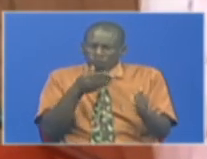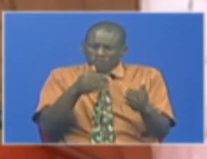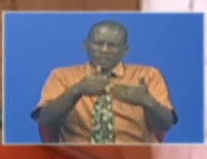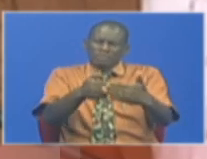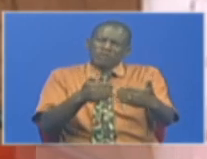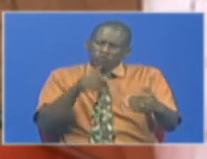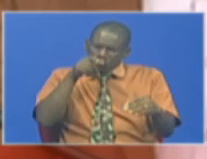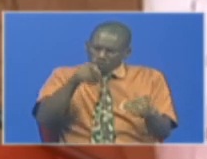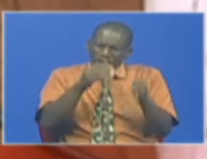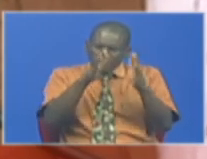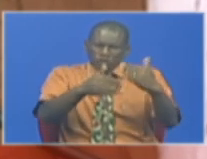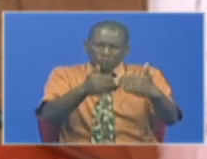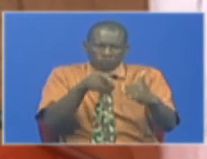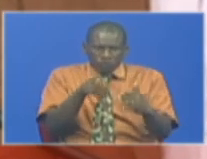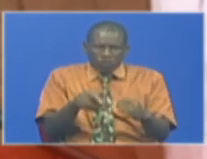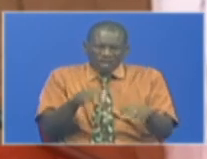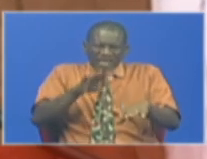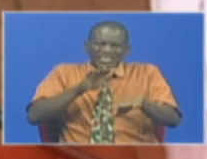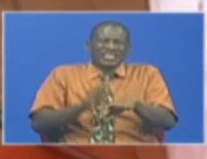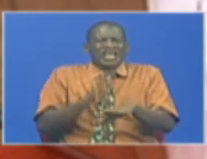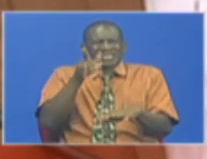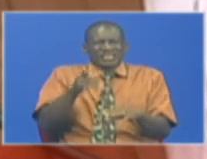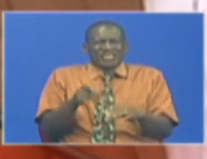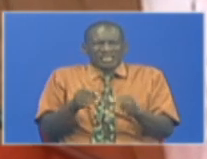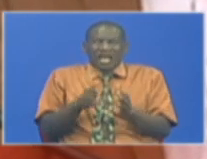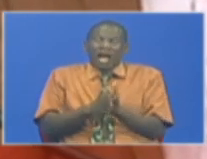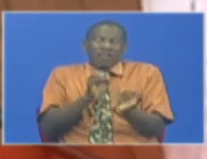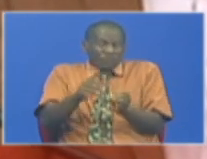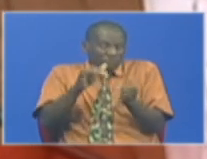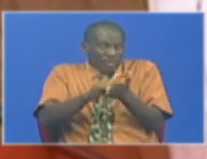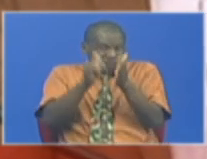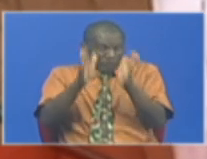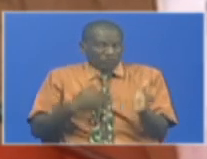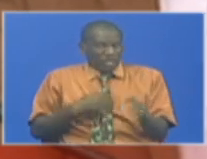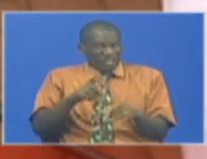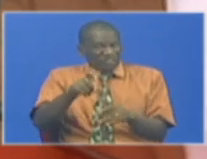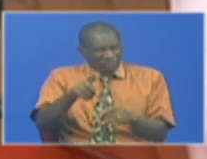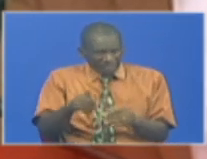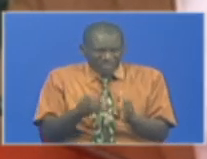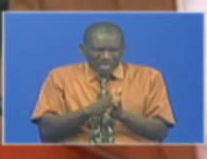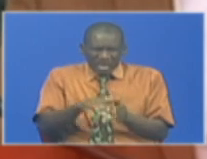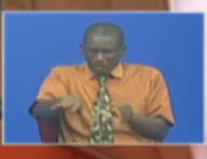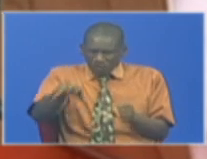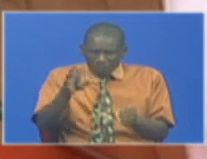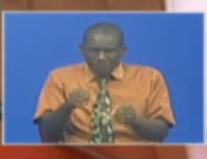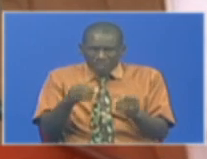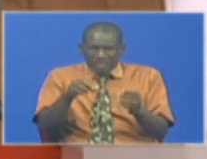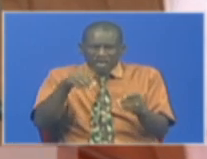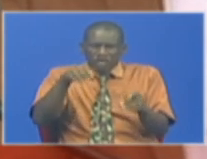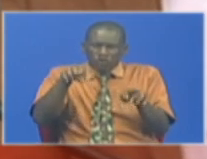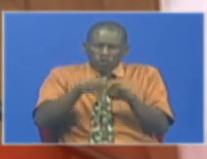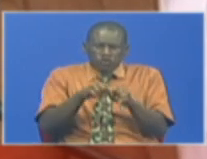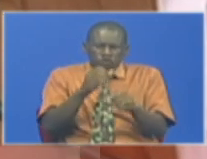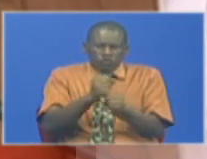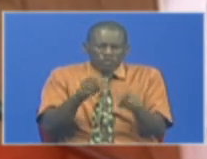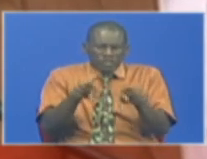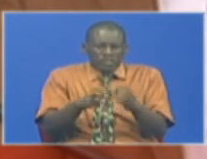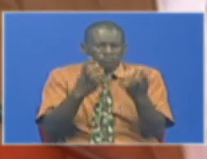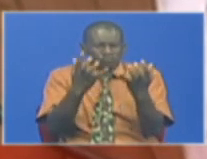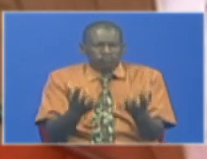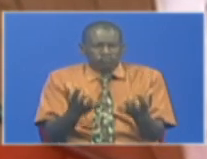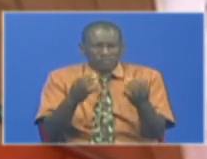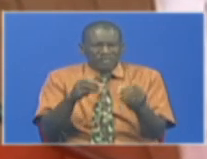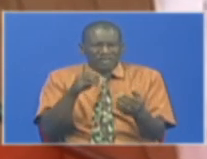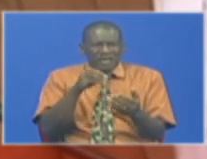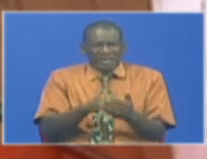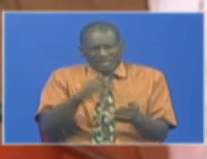yako alikuwa ameigusa, na yeye alikuwa na virusi, na wewe unachukua, na wewe pia unafanya hivyo hivyo. Alafu